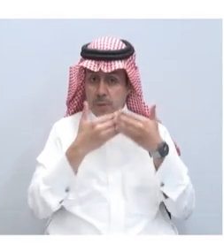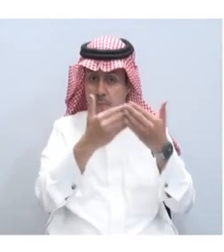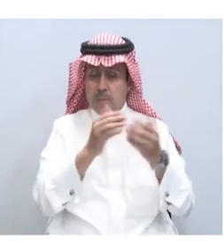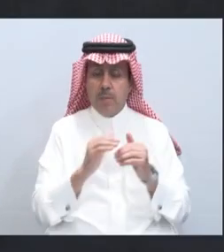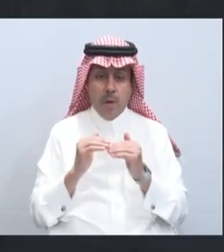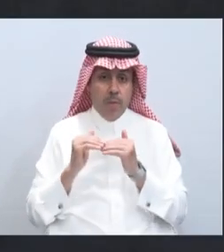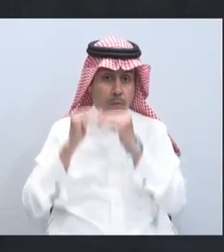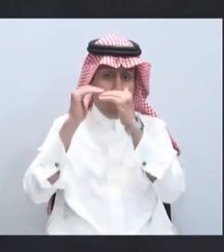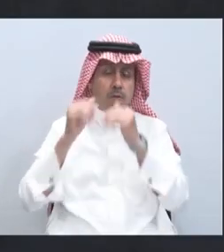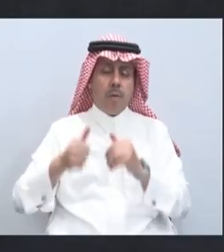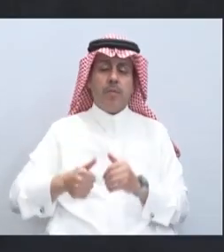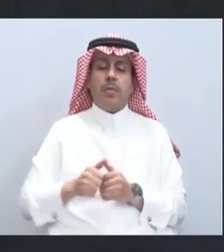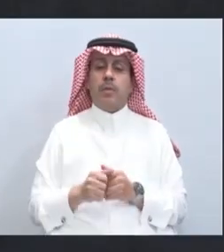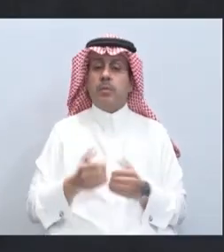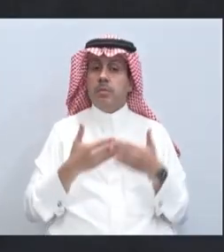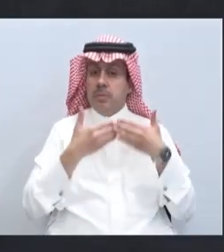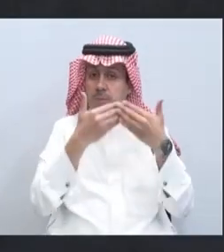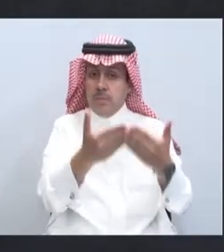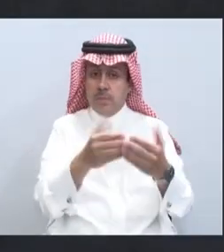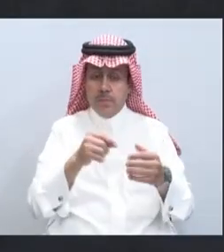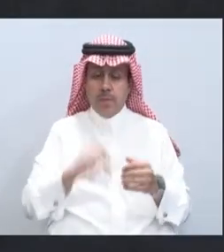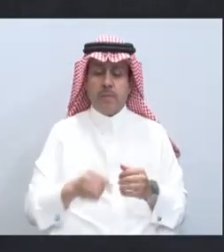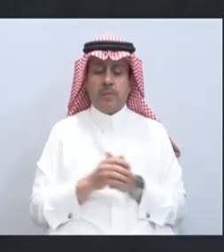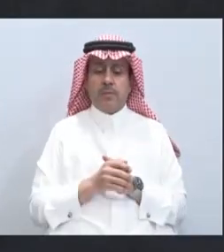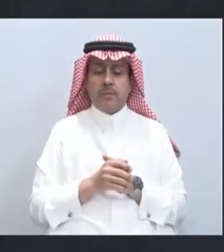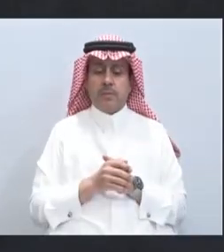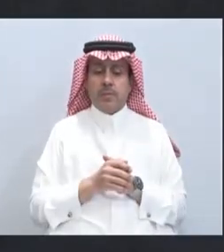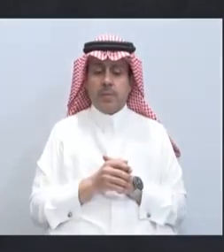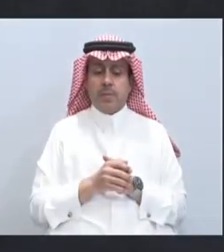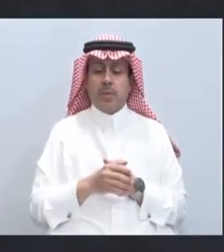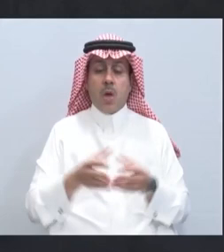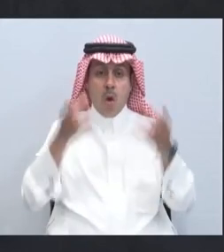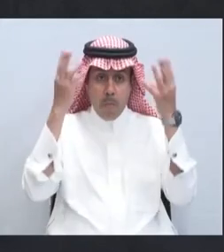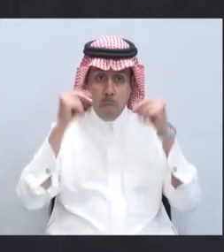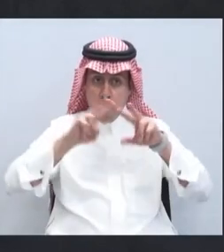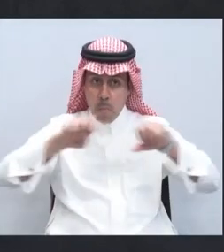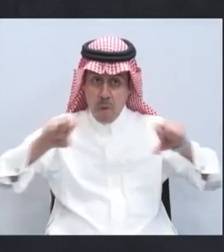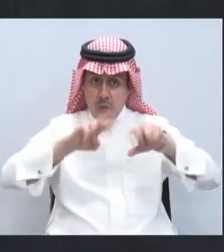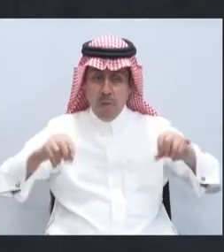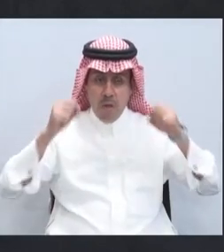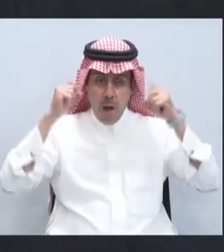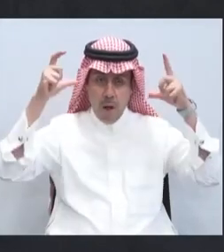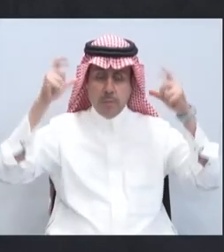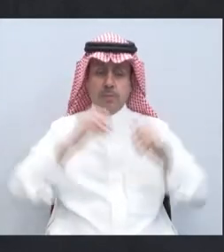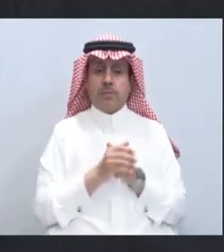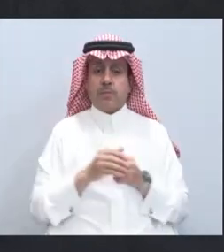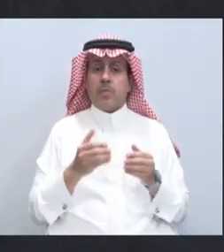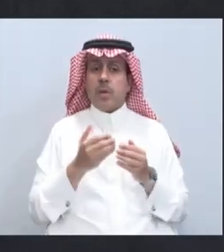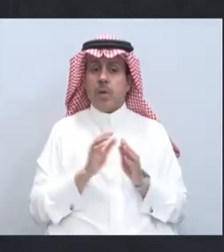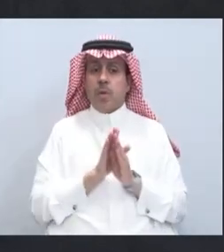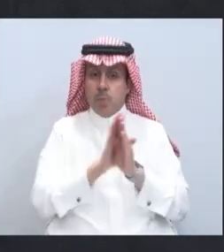ترتقي باعلى الخدمات لاداء مثلا بحث العلمي مساعده الباحثين